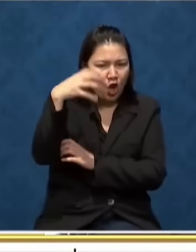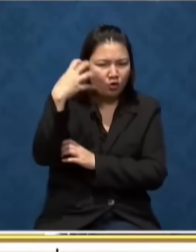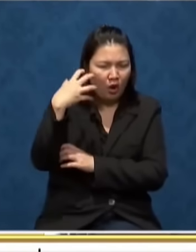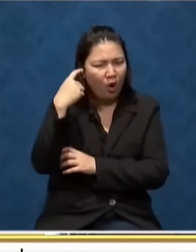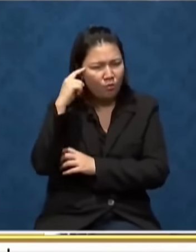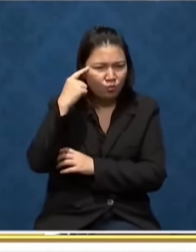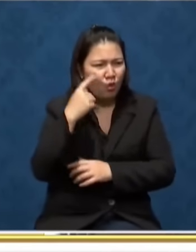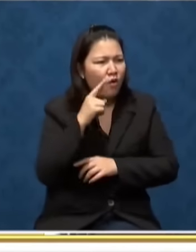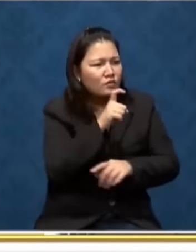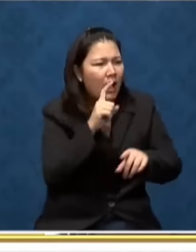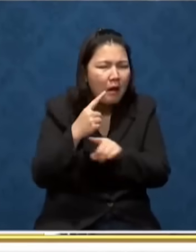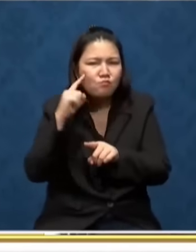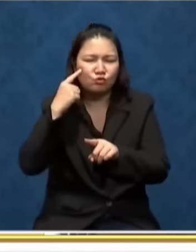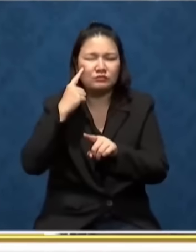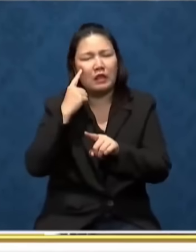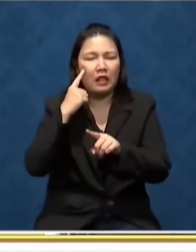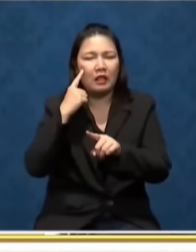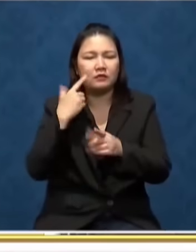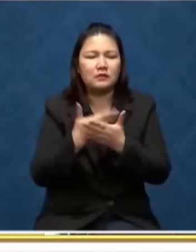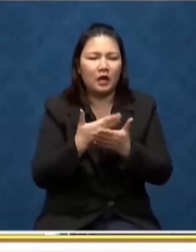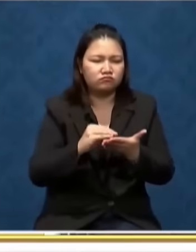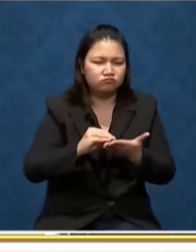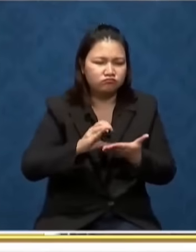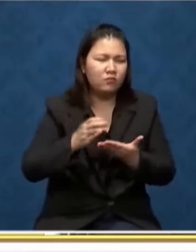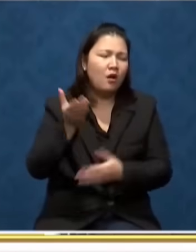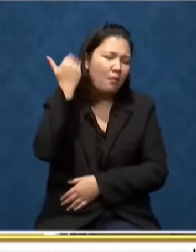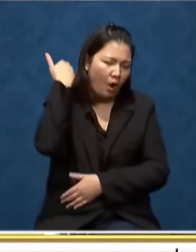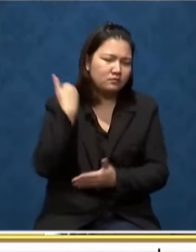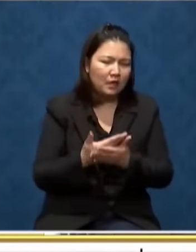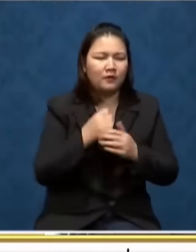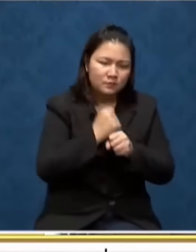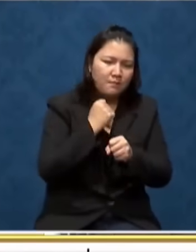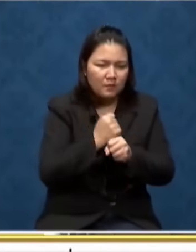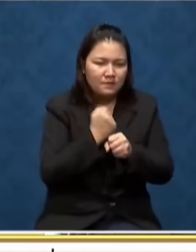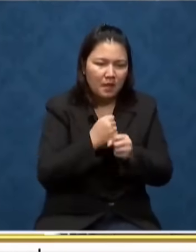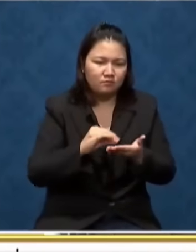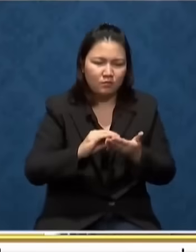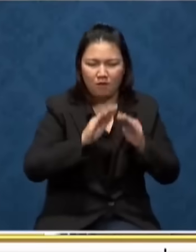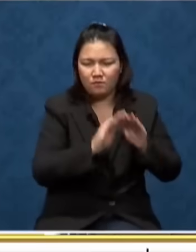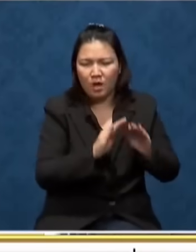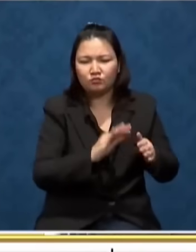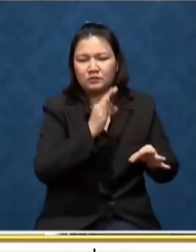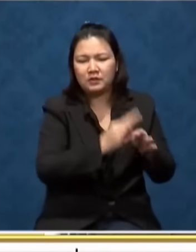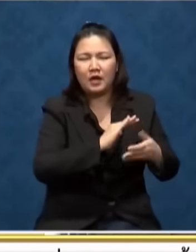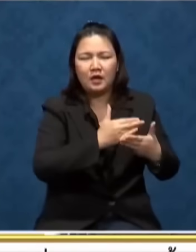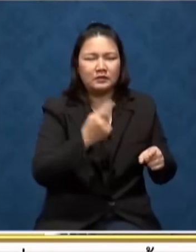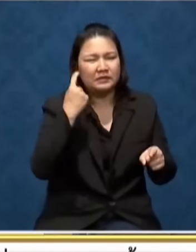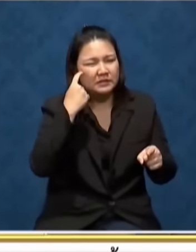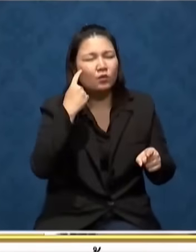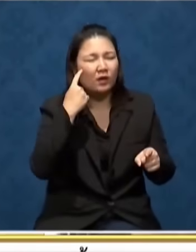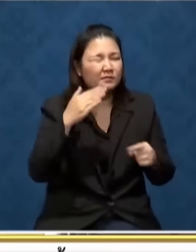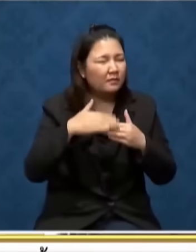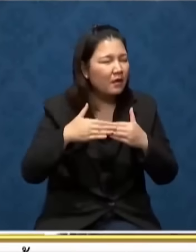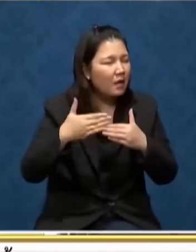ฮะก็เป็นเงินที่ผู้สูงอายุทำงานสุจริตเก็บหอมรอมริบมาทั้งชีวิตหวังที่จะใช้ยามบั้นปลาย